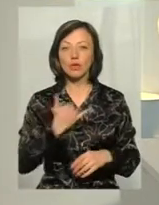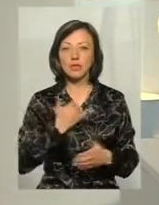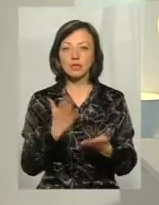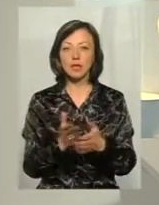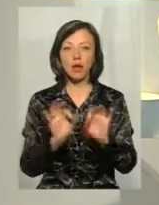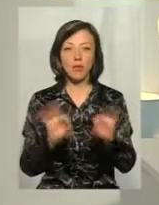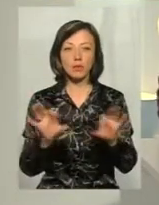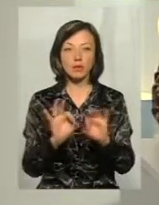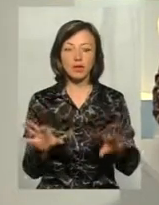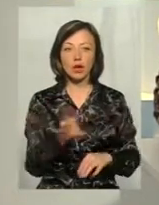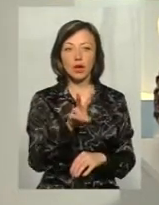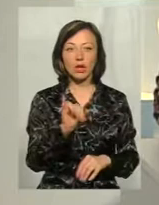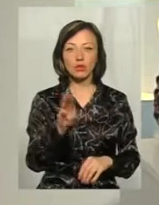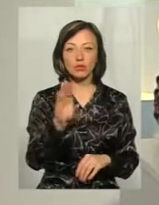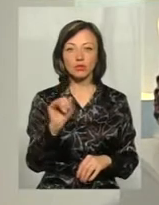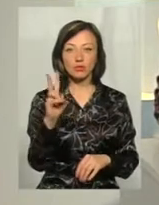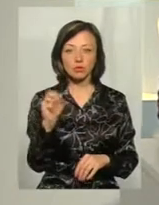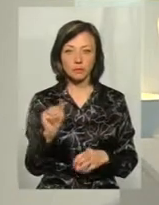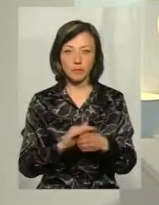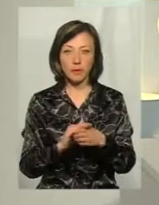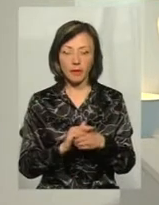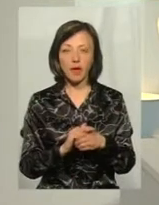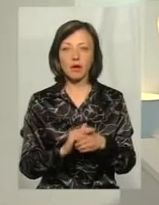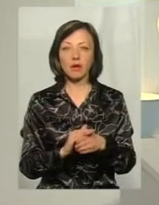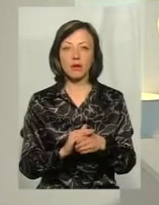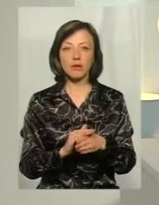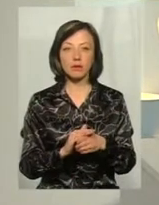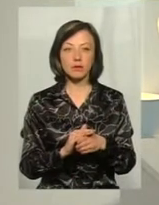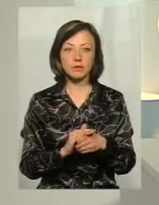коментар Олега Ліщука. Він в нас